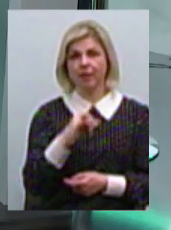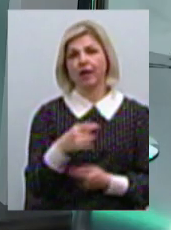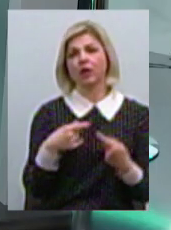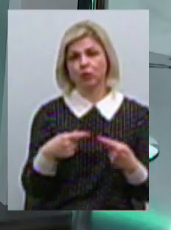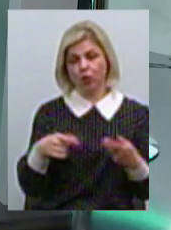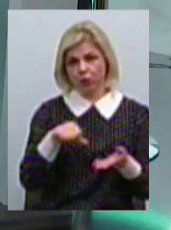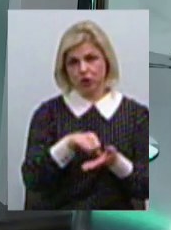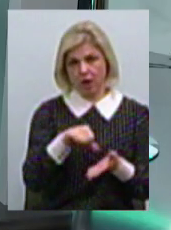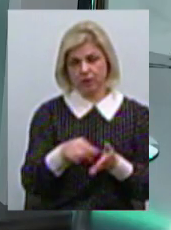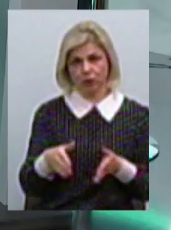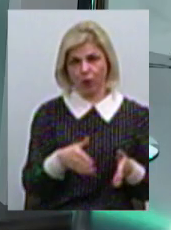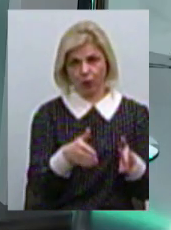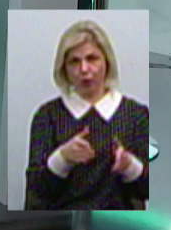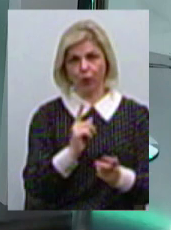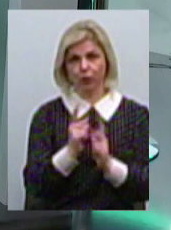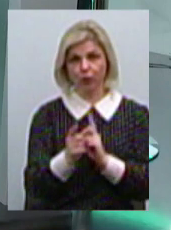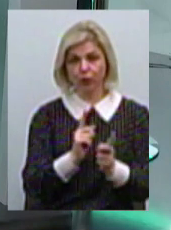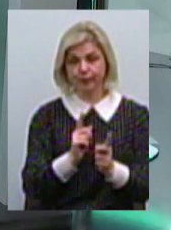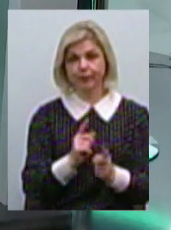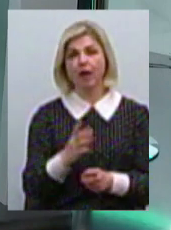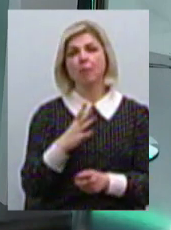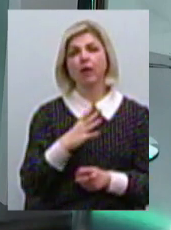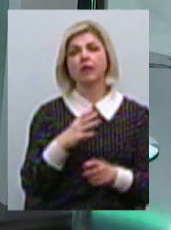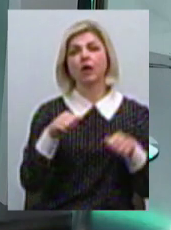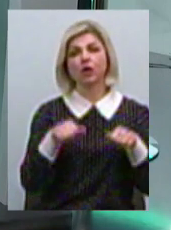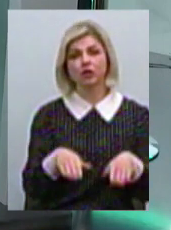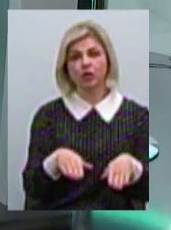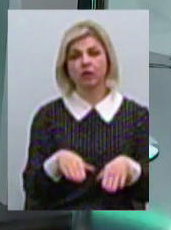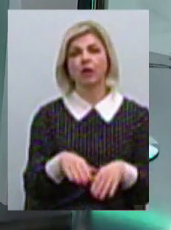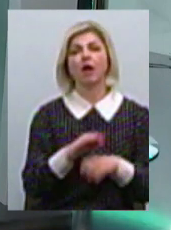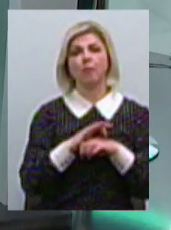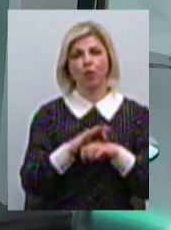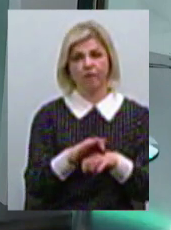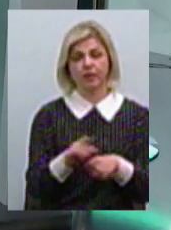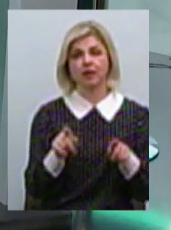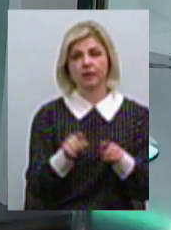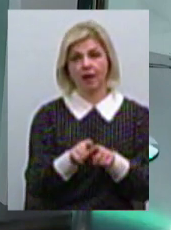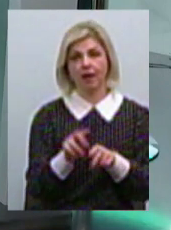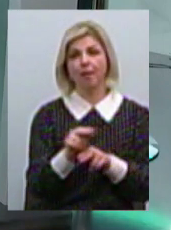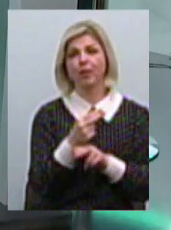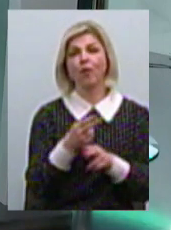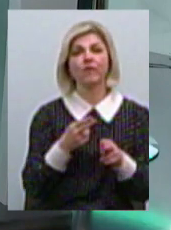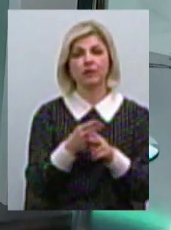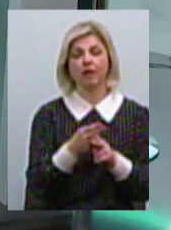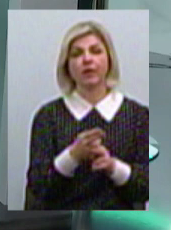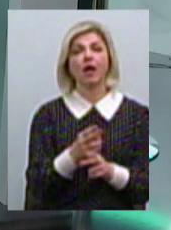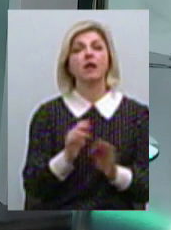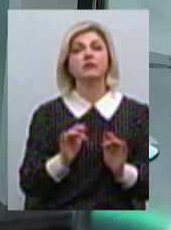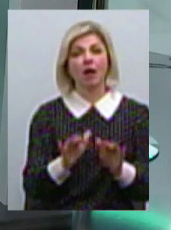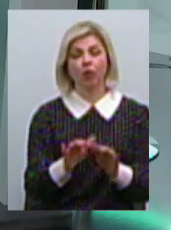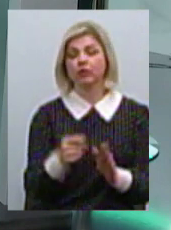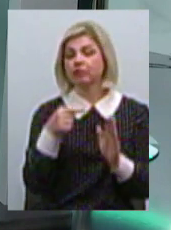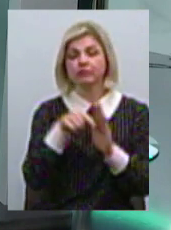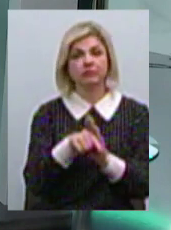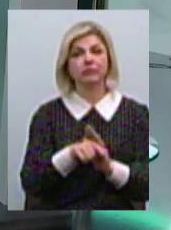учасників дорожнього руху. Тому було прийнято рішення провести таке профілактичне відпрацювання. Що мається на